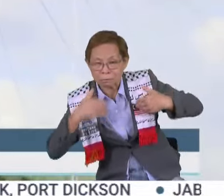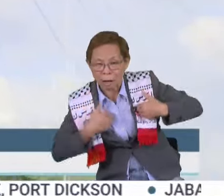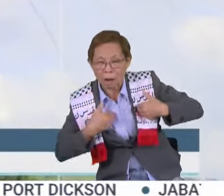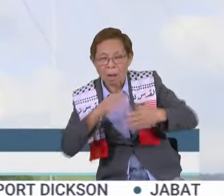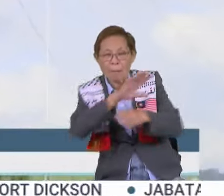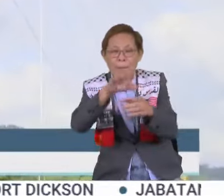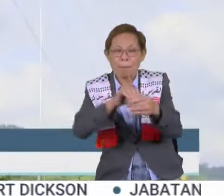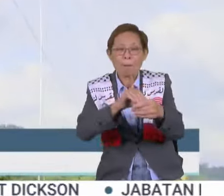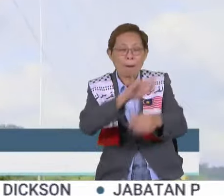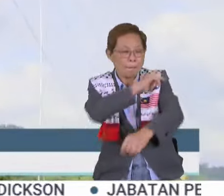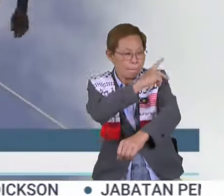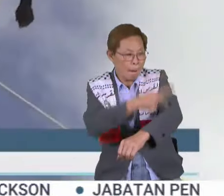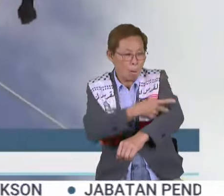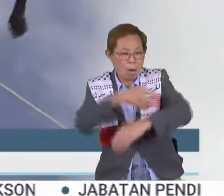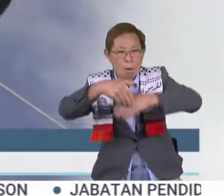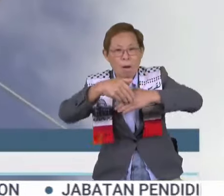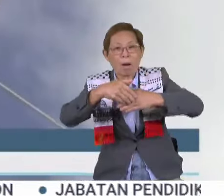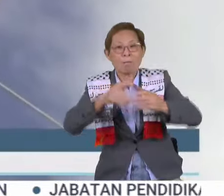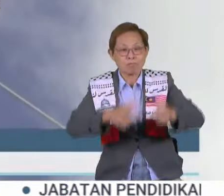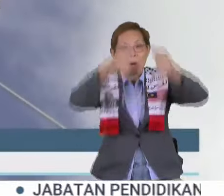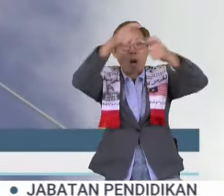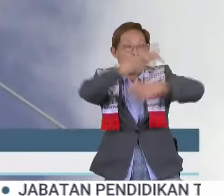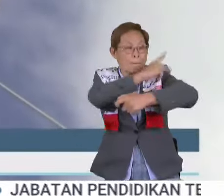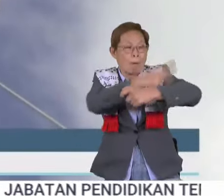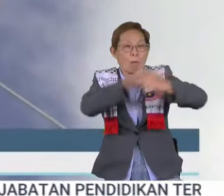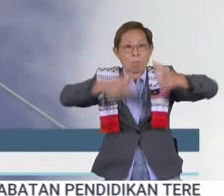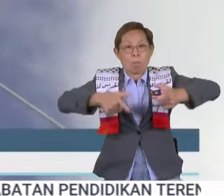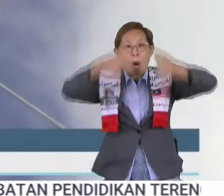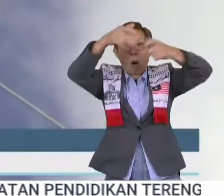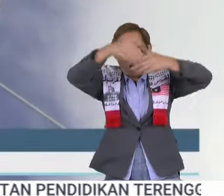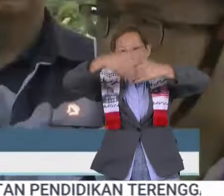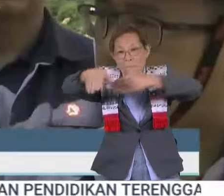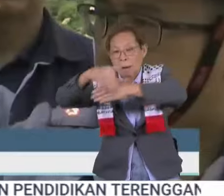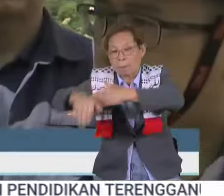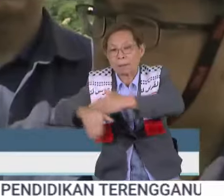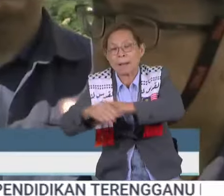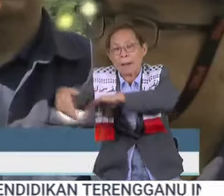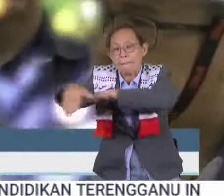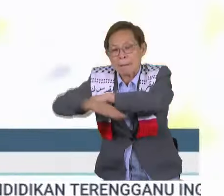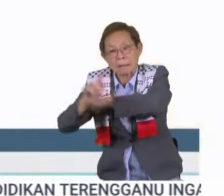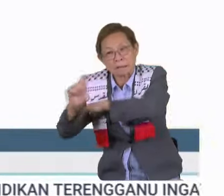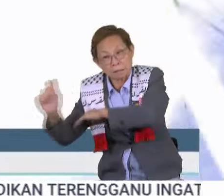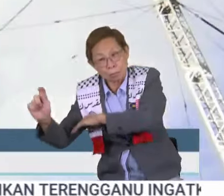yang menghantar power ke bahagian pantai timur lah.